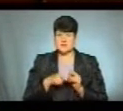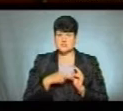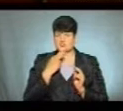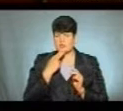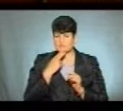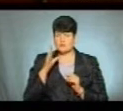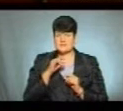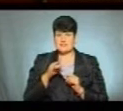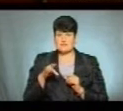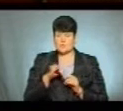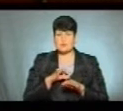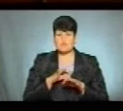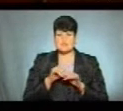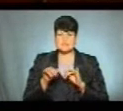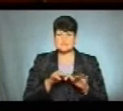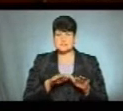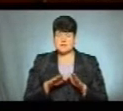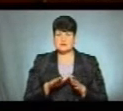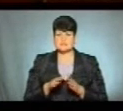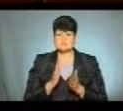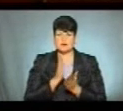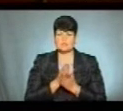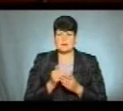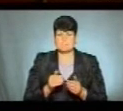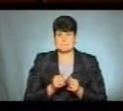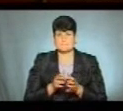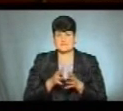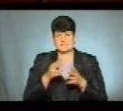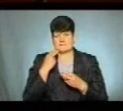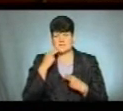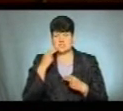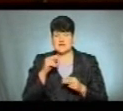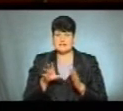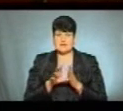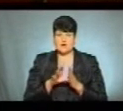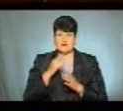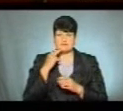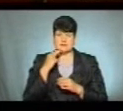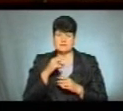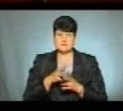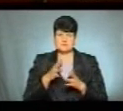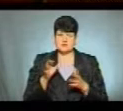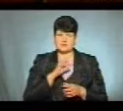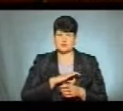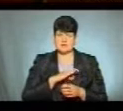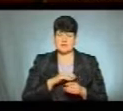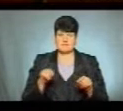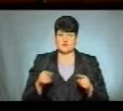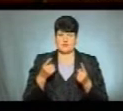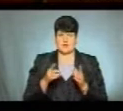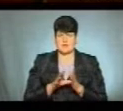всій Європі проходять заходи, спрямовані на підвищення енергоефективності та збільшення використання відновлювальної